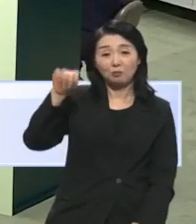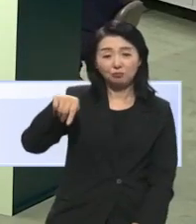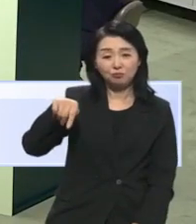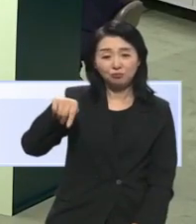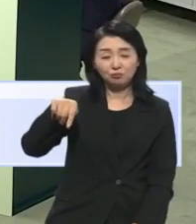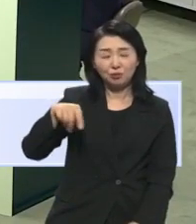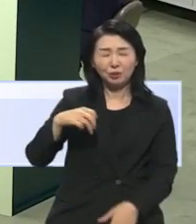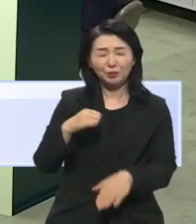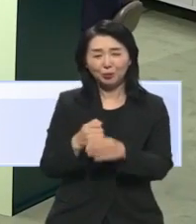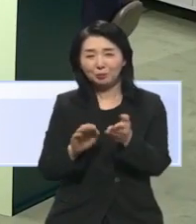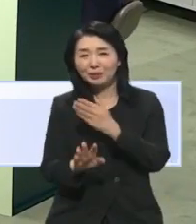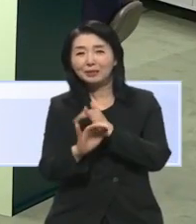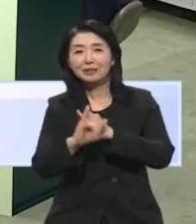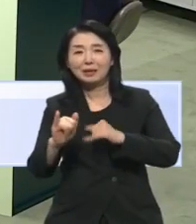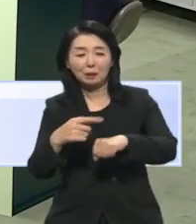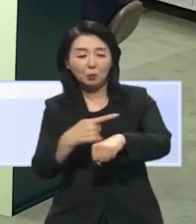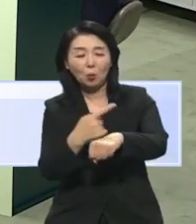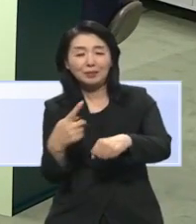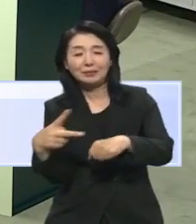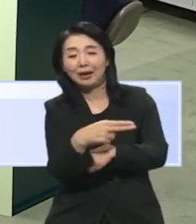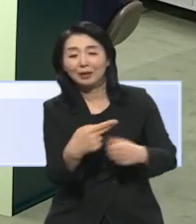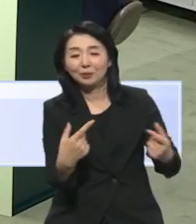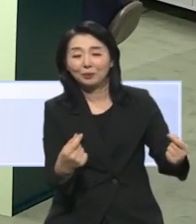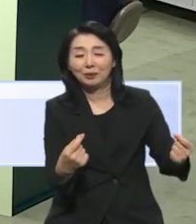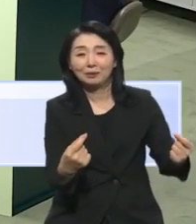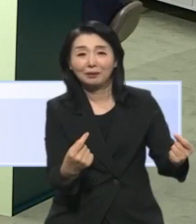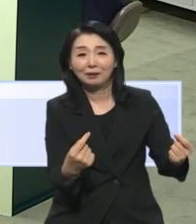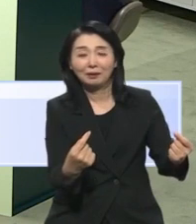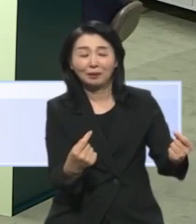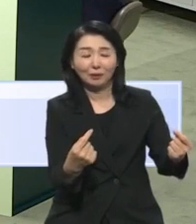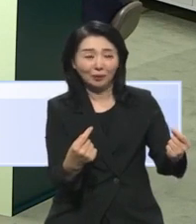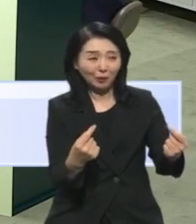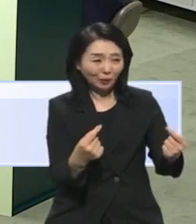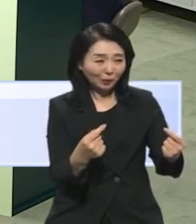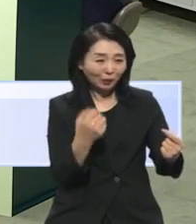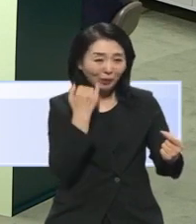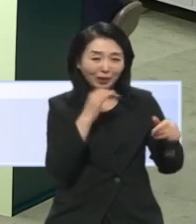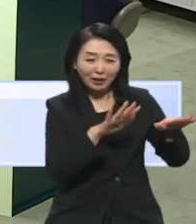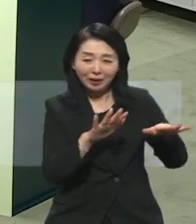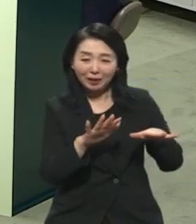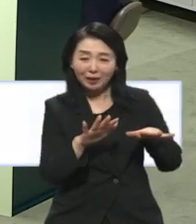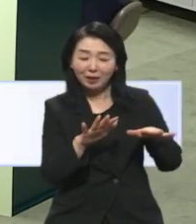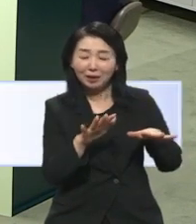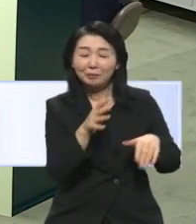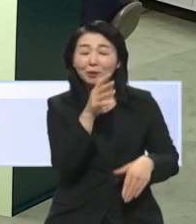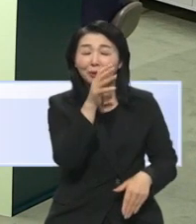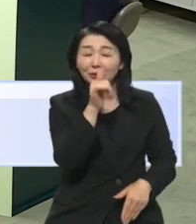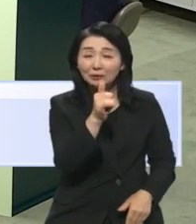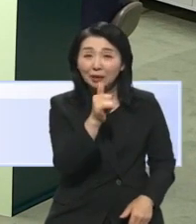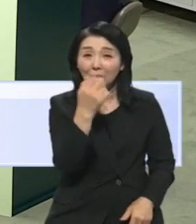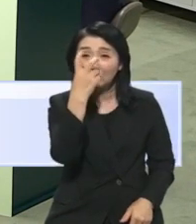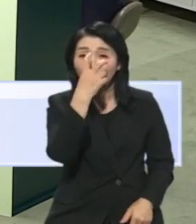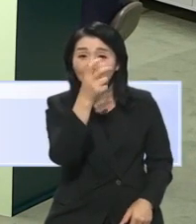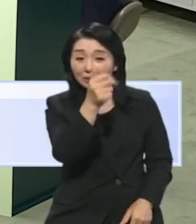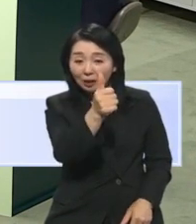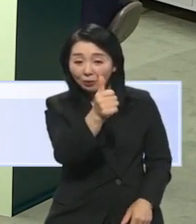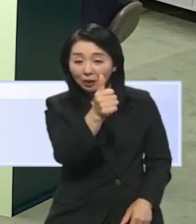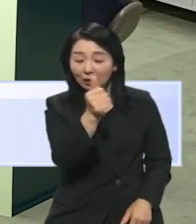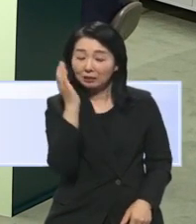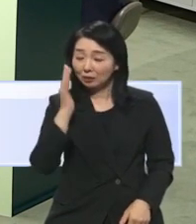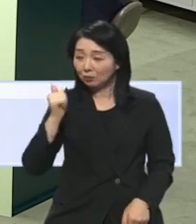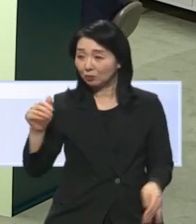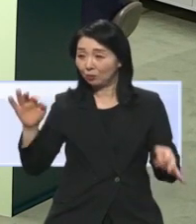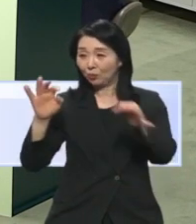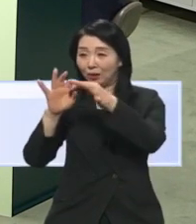자르기라는 비판은 면할 수가 없거든요 해병대 수사단장 문제가 풀거져서 대통령과 대통령 시대에 직접 개입 그 농단